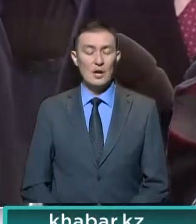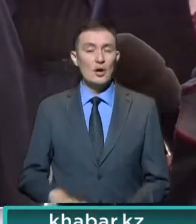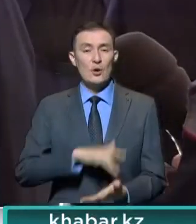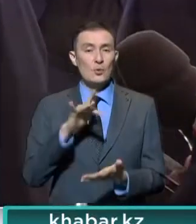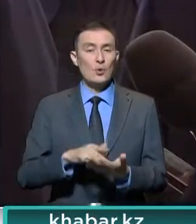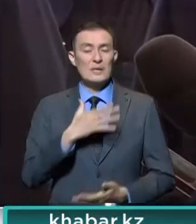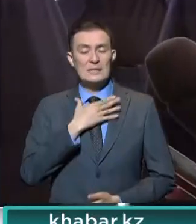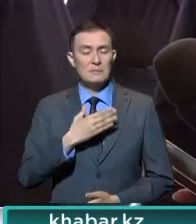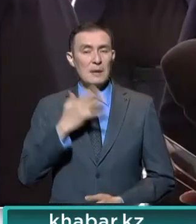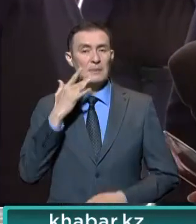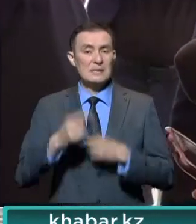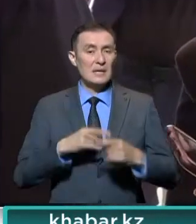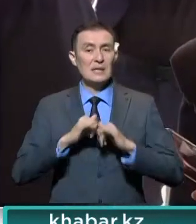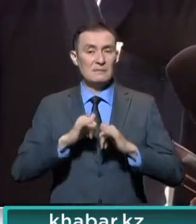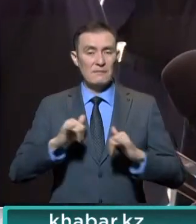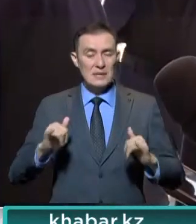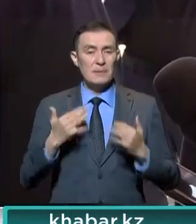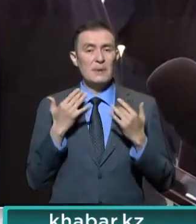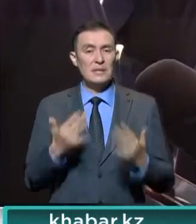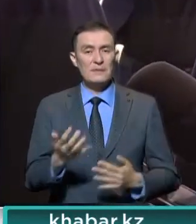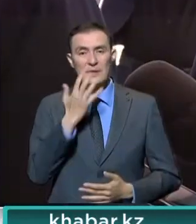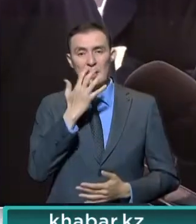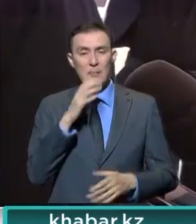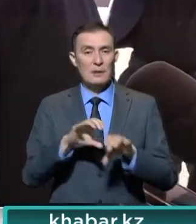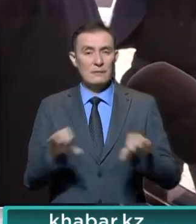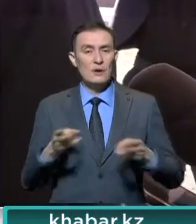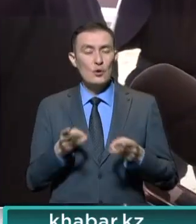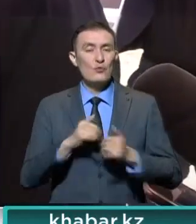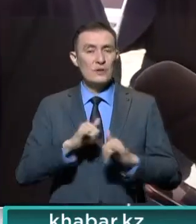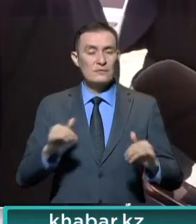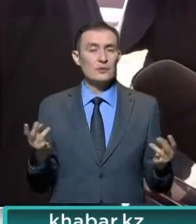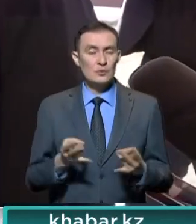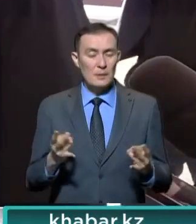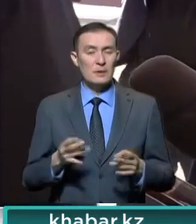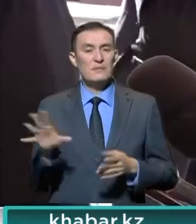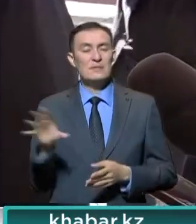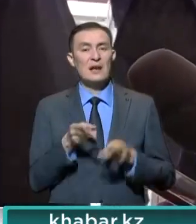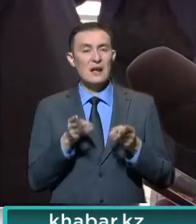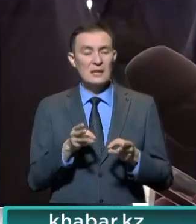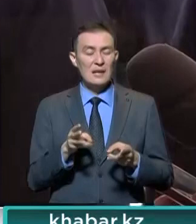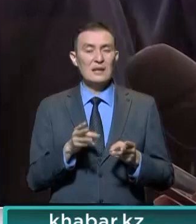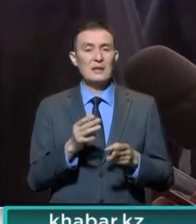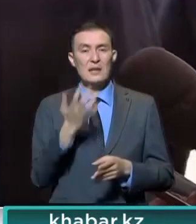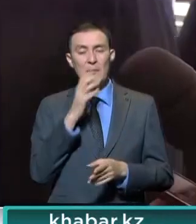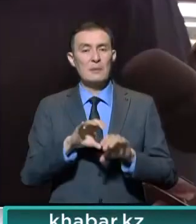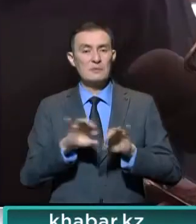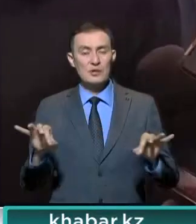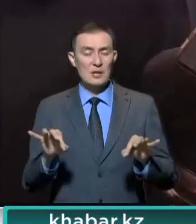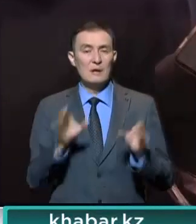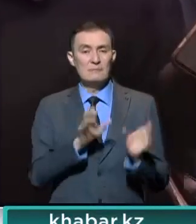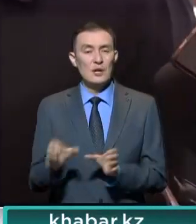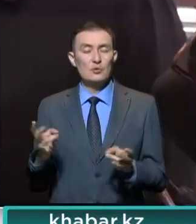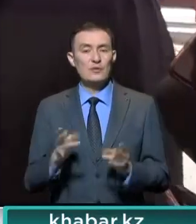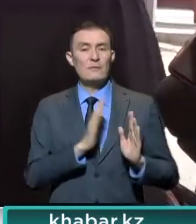Город Семей постоянно разрастается. Потребность в теплоисточниках возрастает, поэтому все котельные системы теплоснабжения надо привести